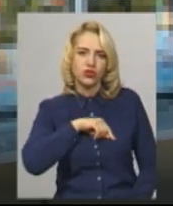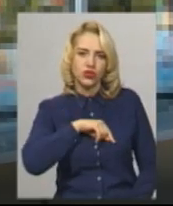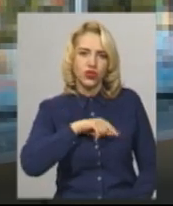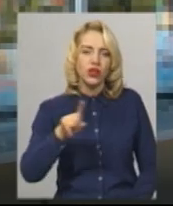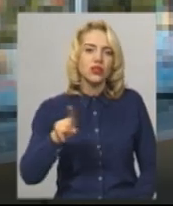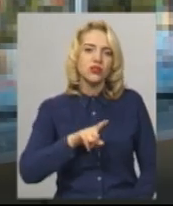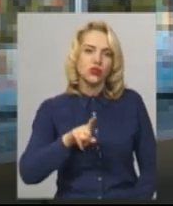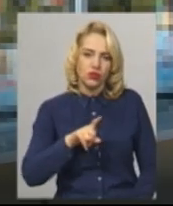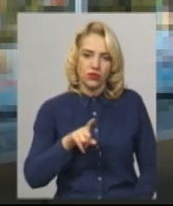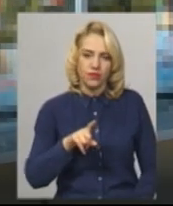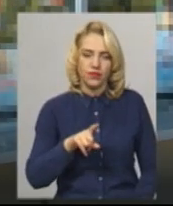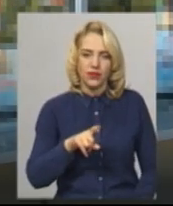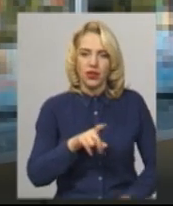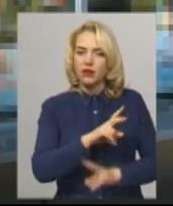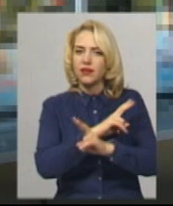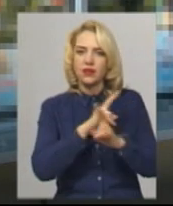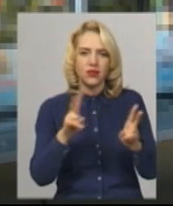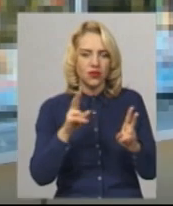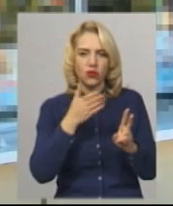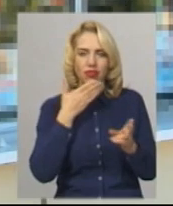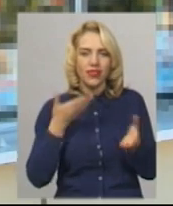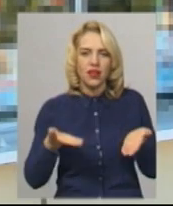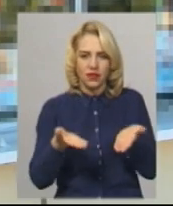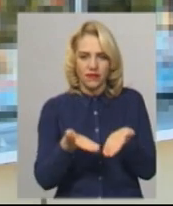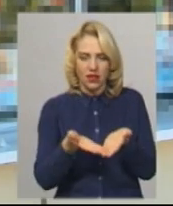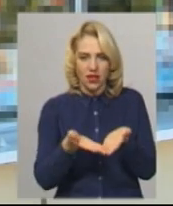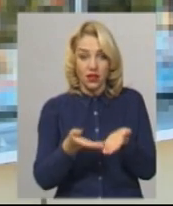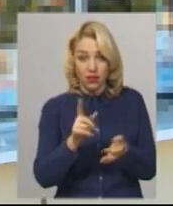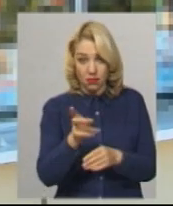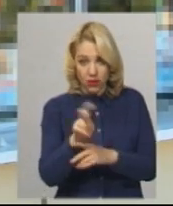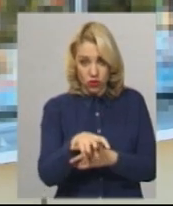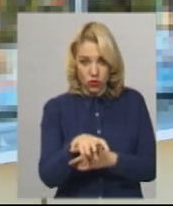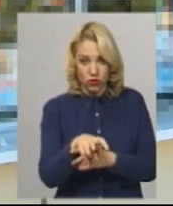що ніхто не рівняє. Ти прийшов, значить,